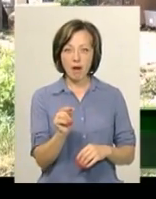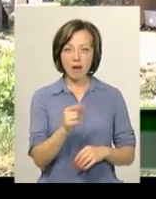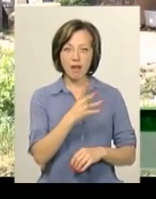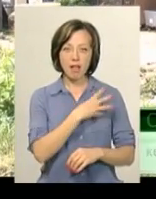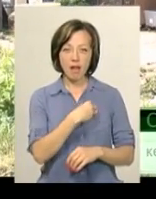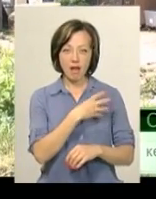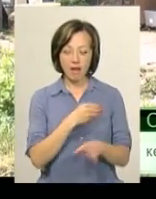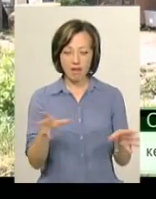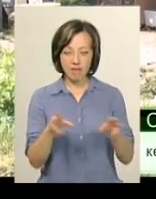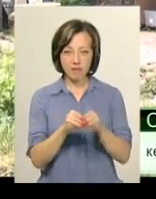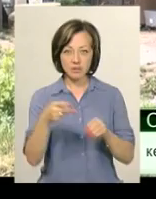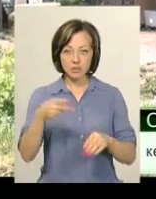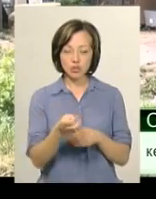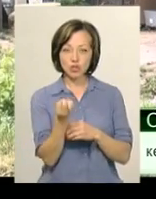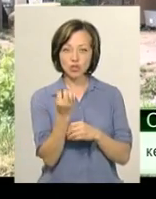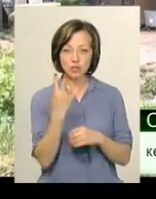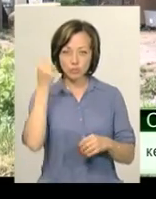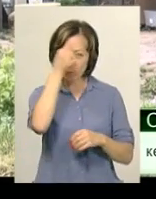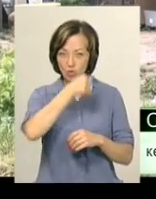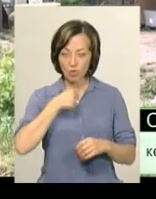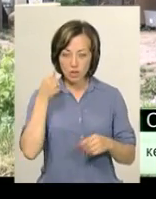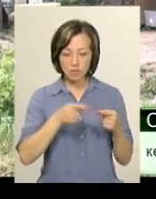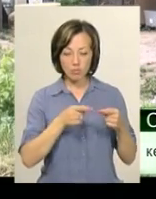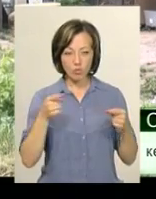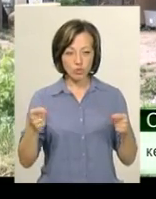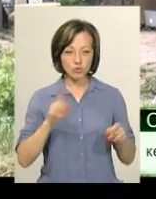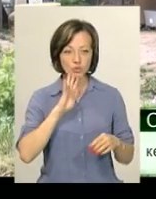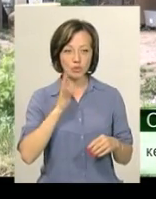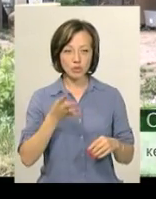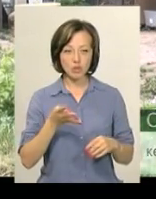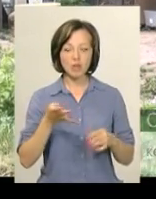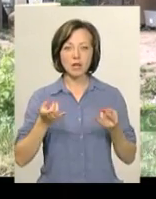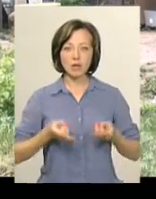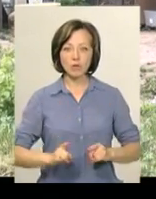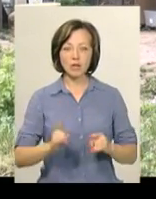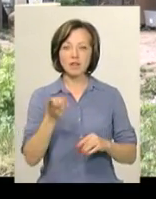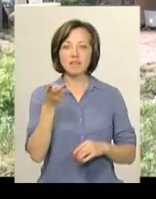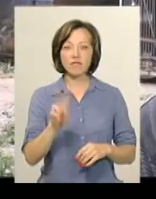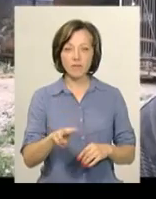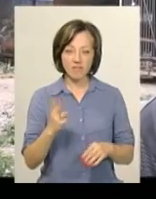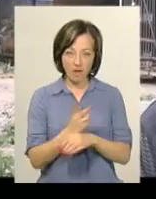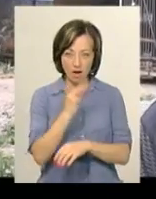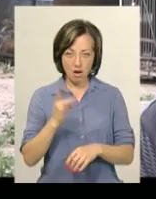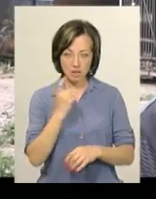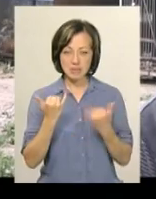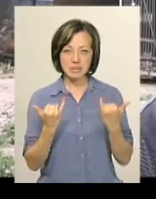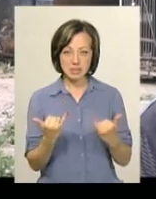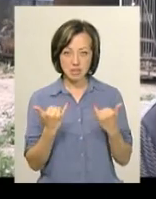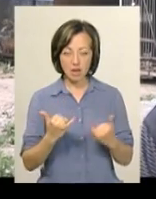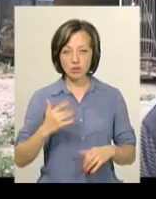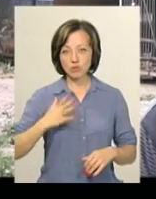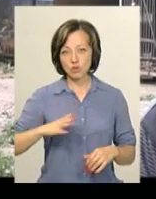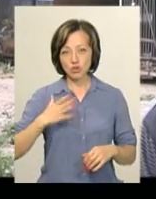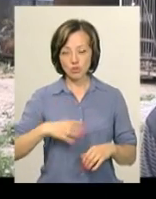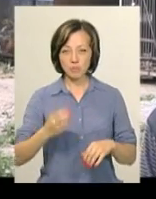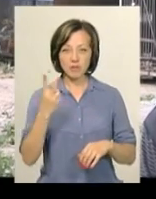образувалася, скажімо так, в 2014 році, і на протязі за 4 роки вони дали вже 2 потомства. Зараз наразі очікуємо буквально